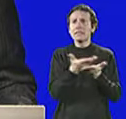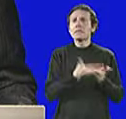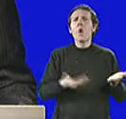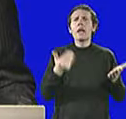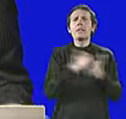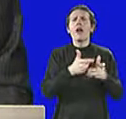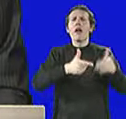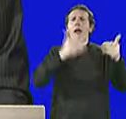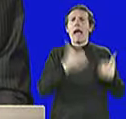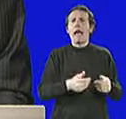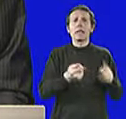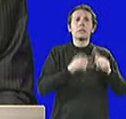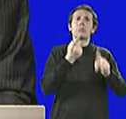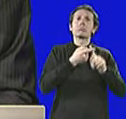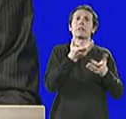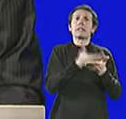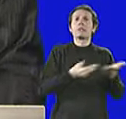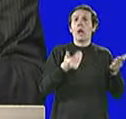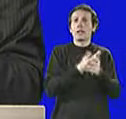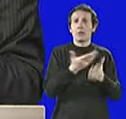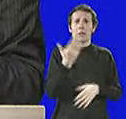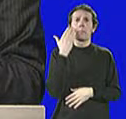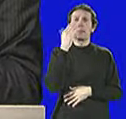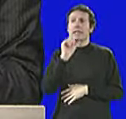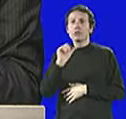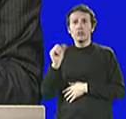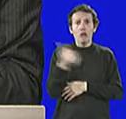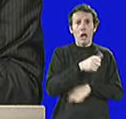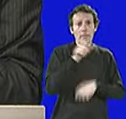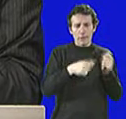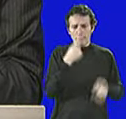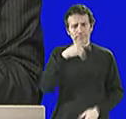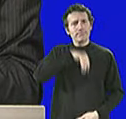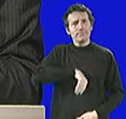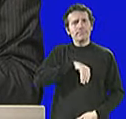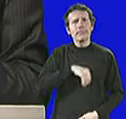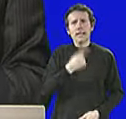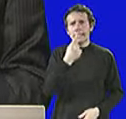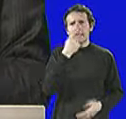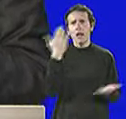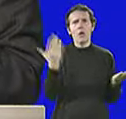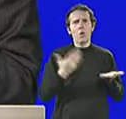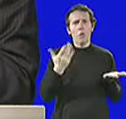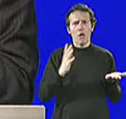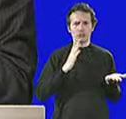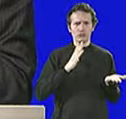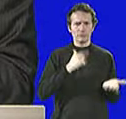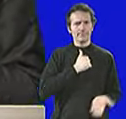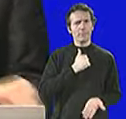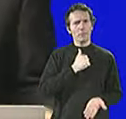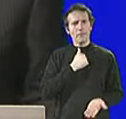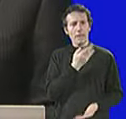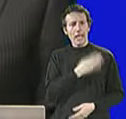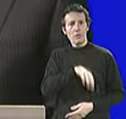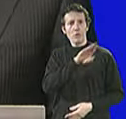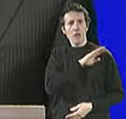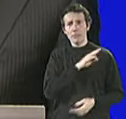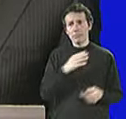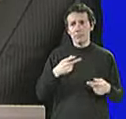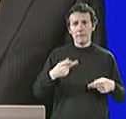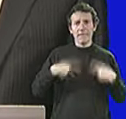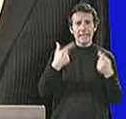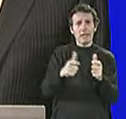situation particulière. Si chacun sent qu'il a une responsabilité dans la survie de